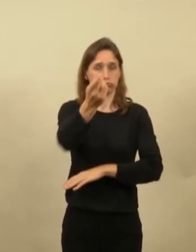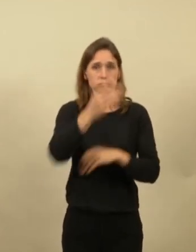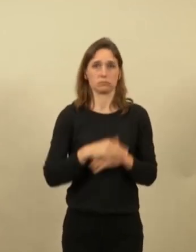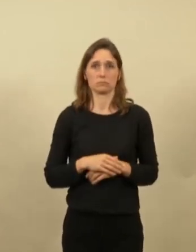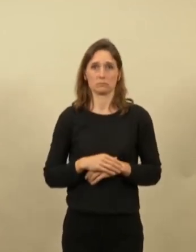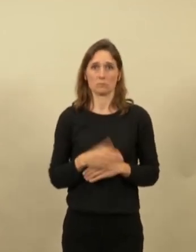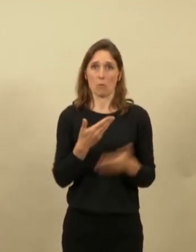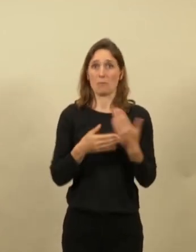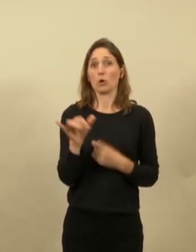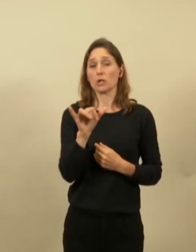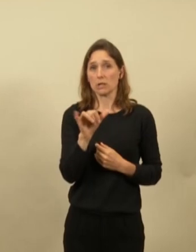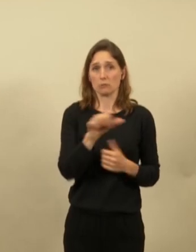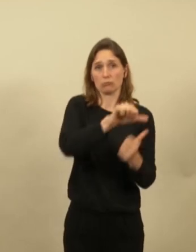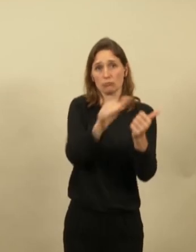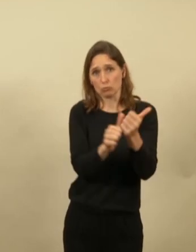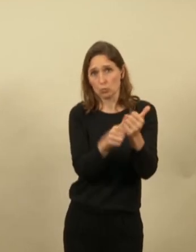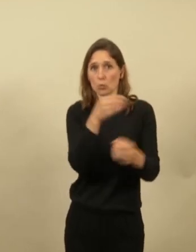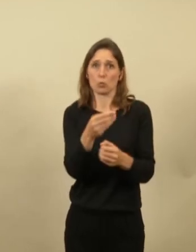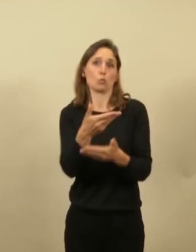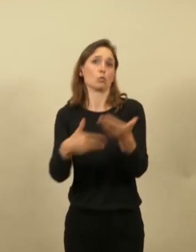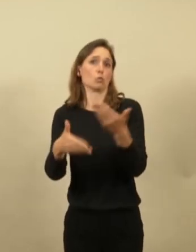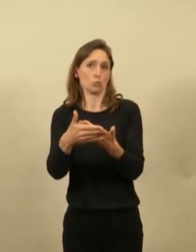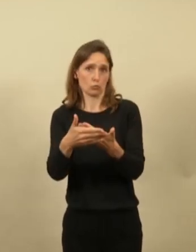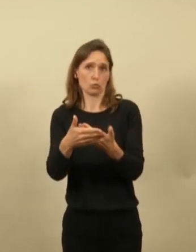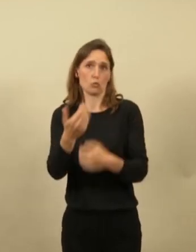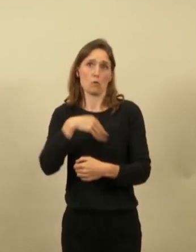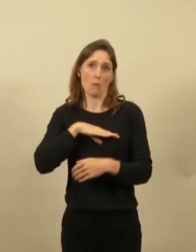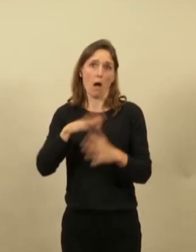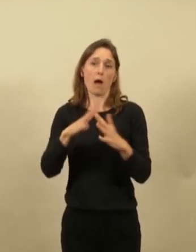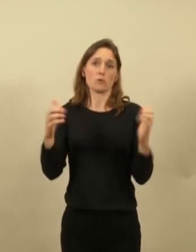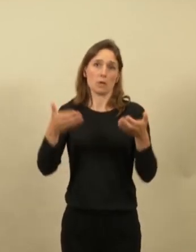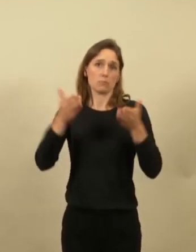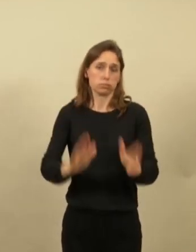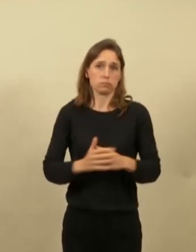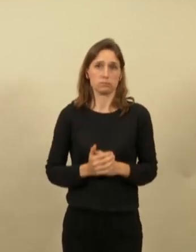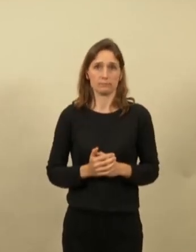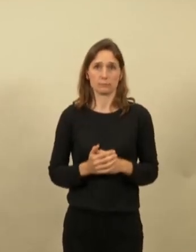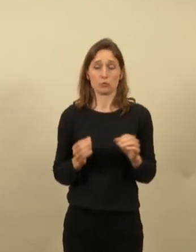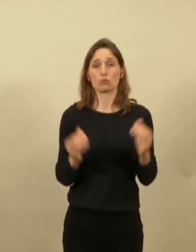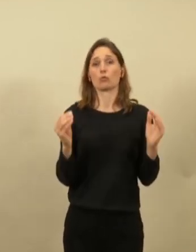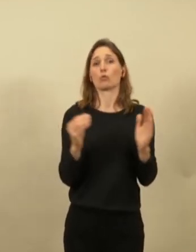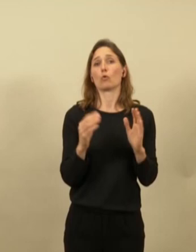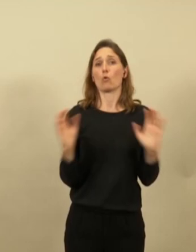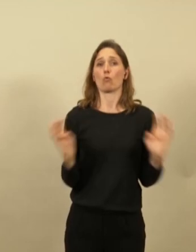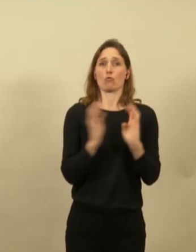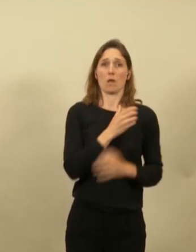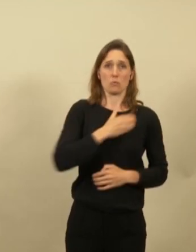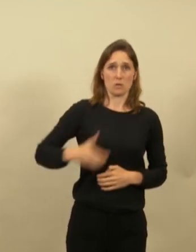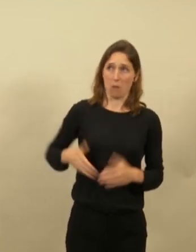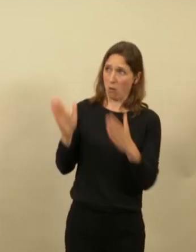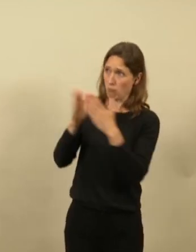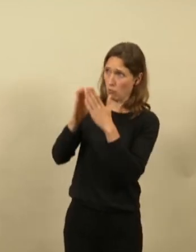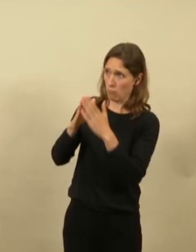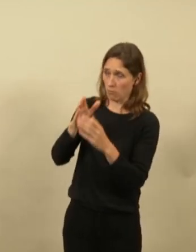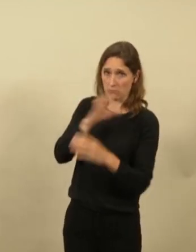des solutions donc de l'assemblée délibérante etc le conseil municipal de Grenoble demande à Madame Elisabeth